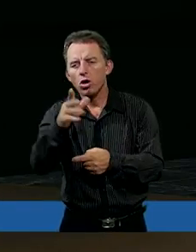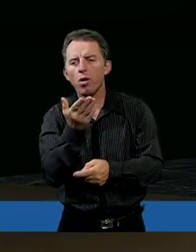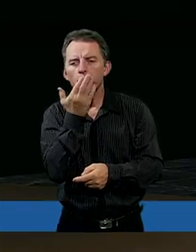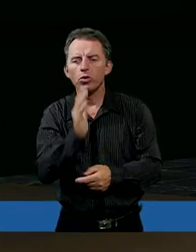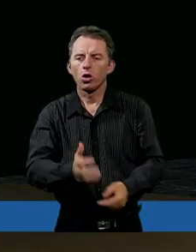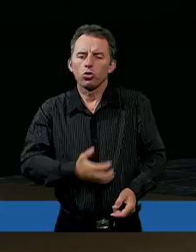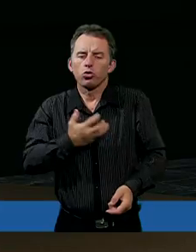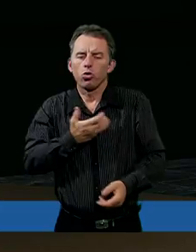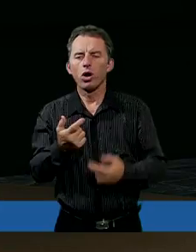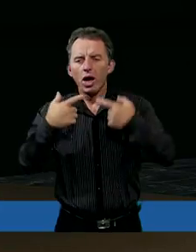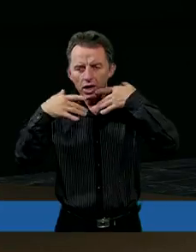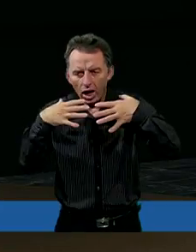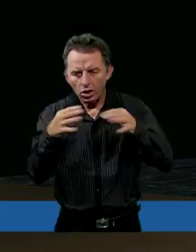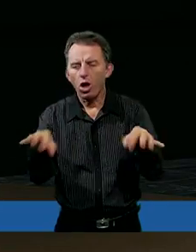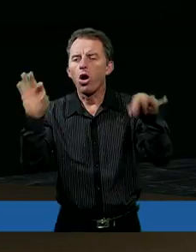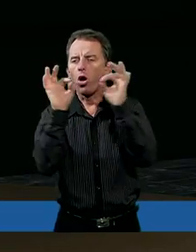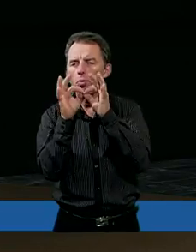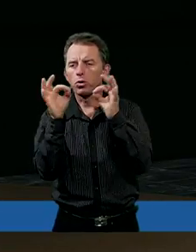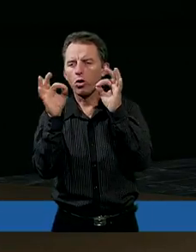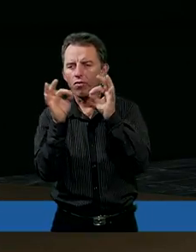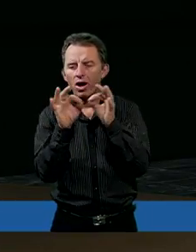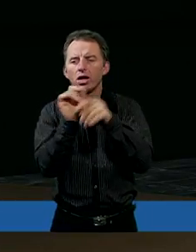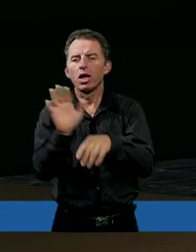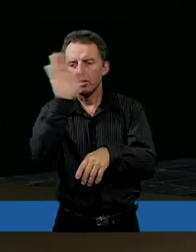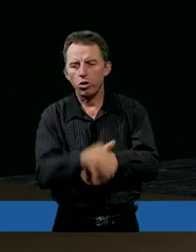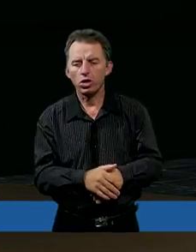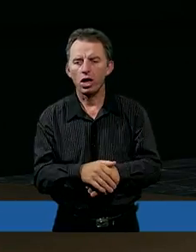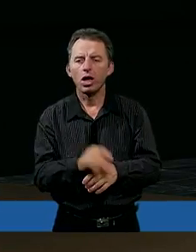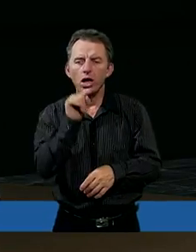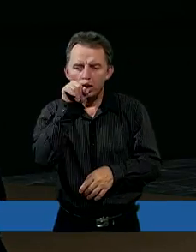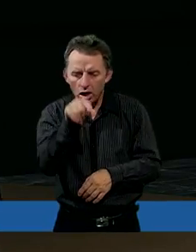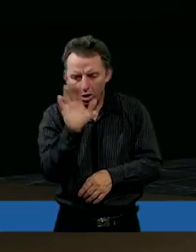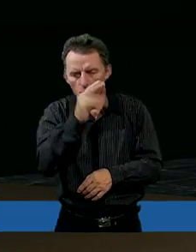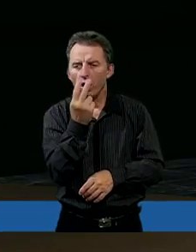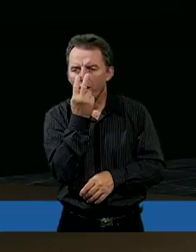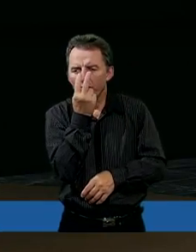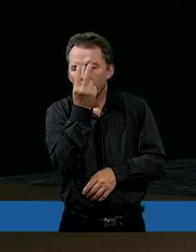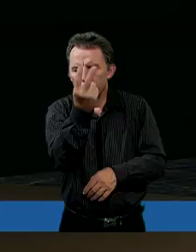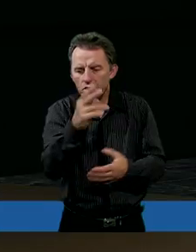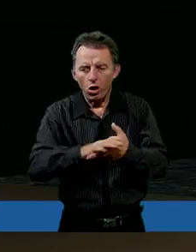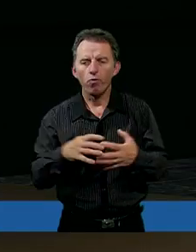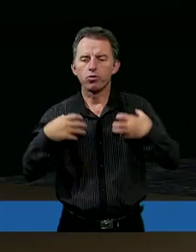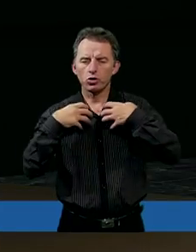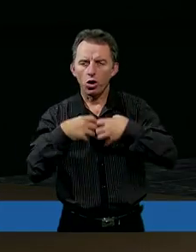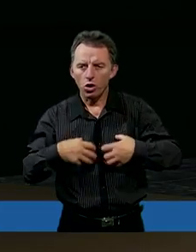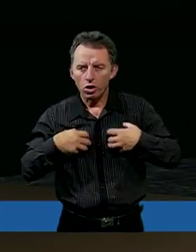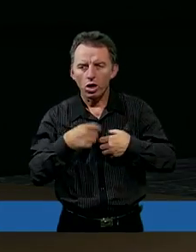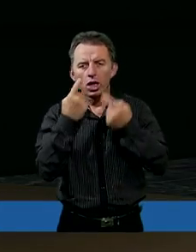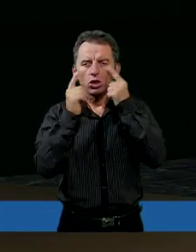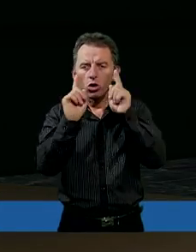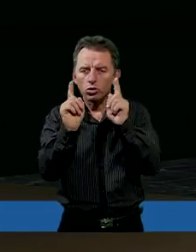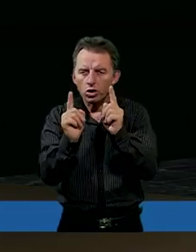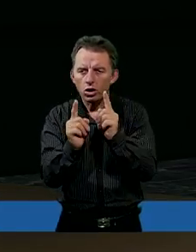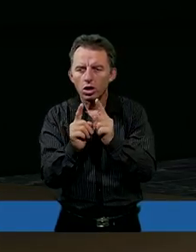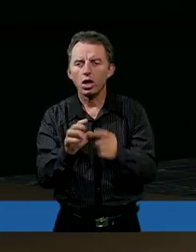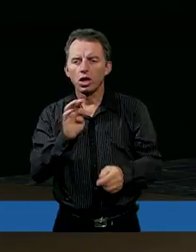prostu czuł radość z obcowania z Bogiem. On tego Boga widział w przyrodzie, dostrzegał